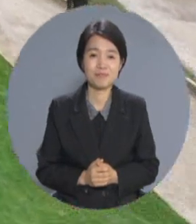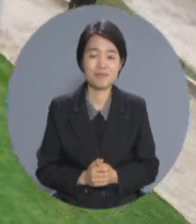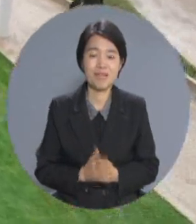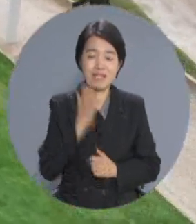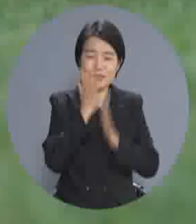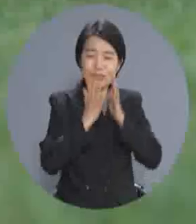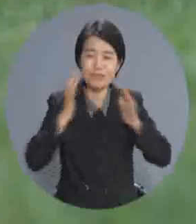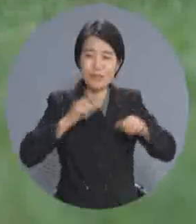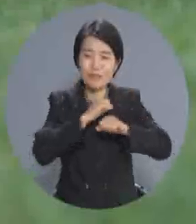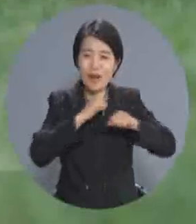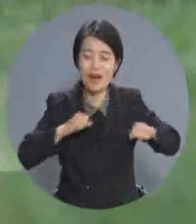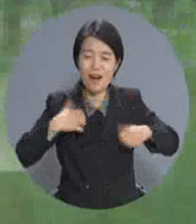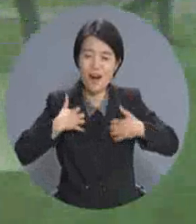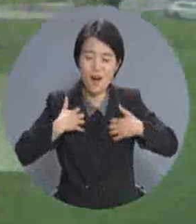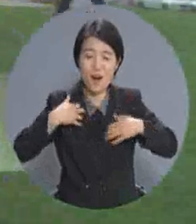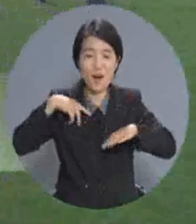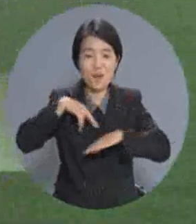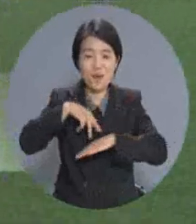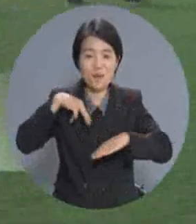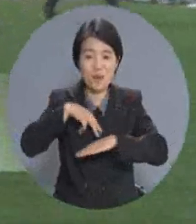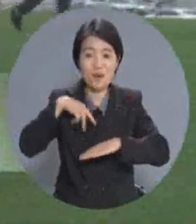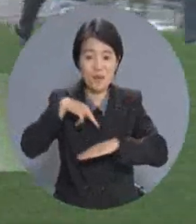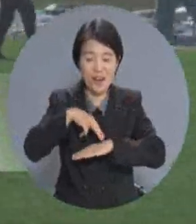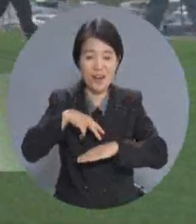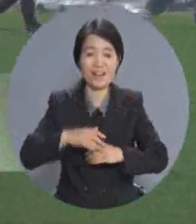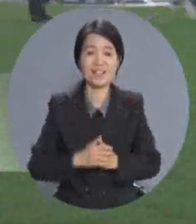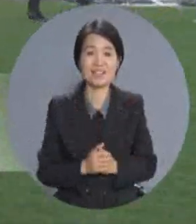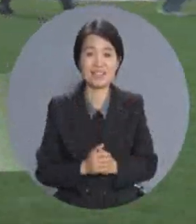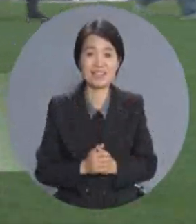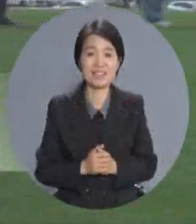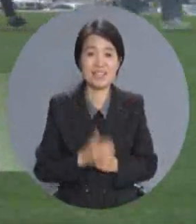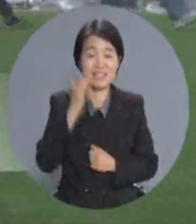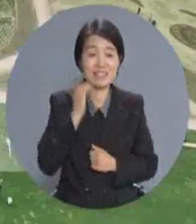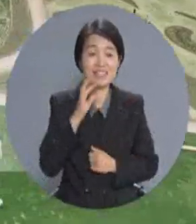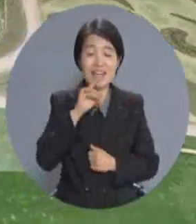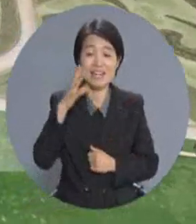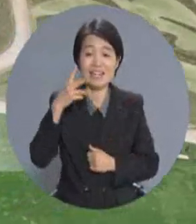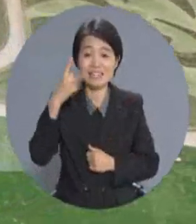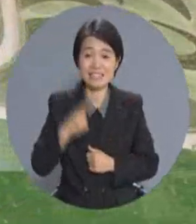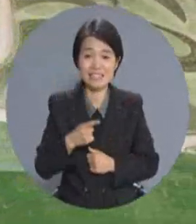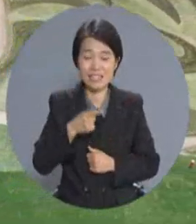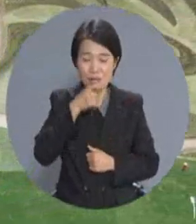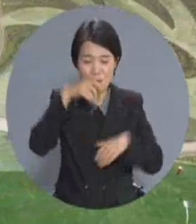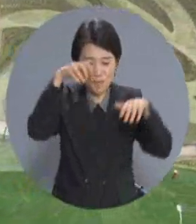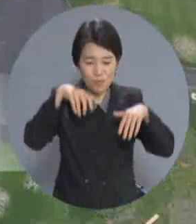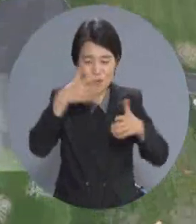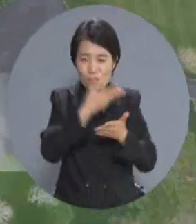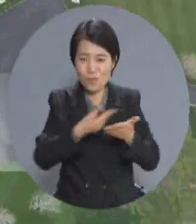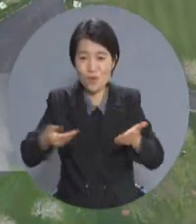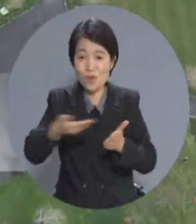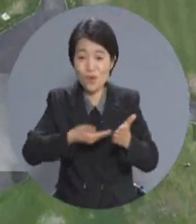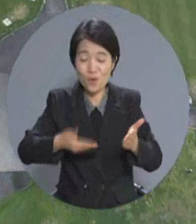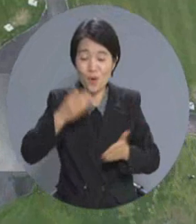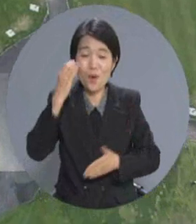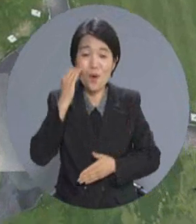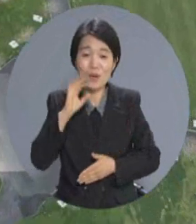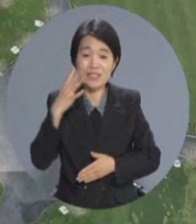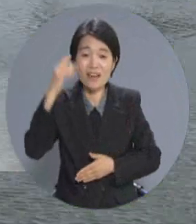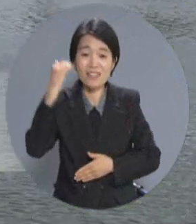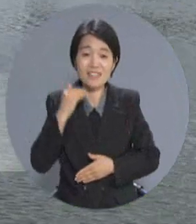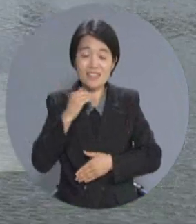녹색 잔디 위로 경쾌한 발걸음이 이어집니다. 그린 아일랜드는 빗물 저류지였던 오천 그린